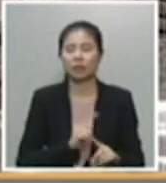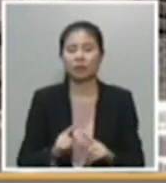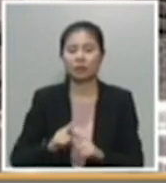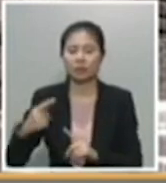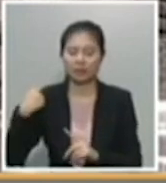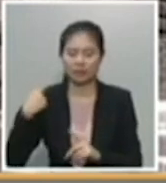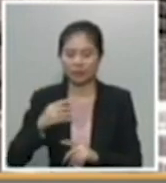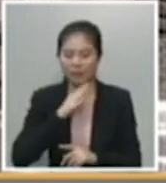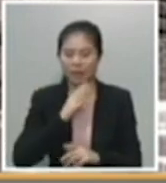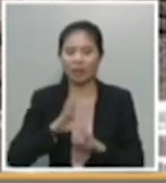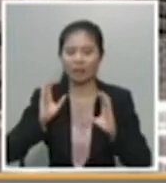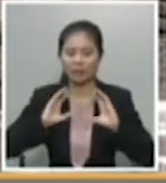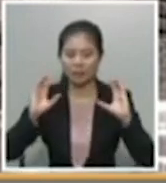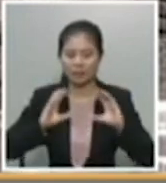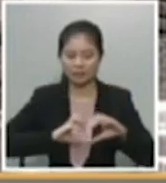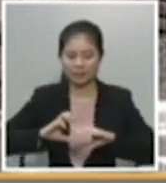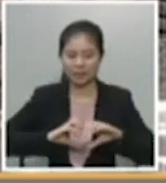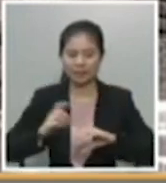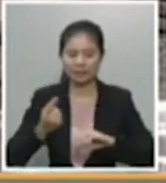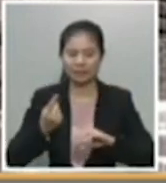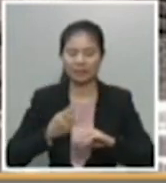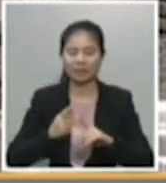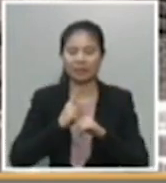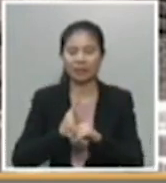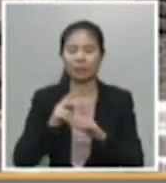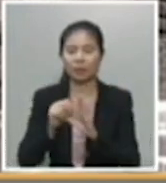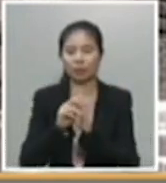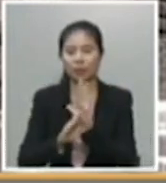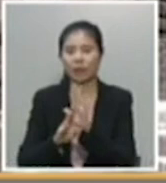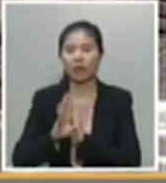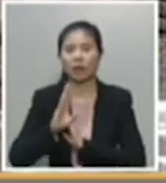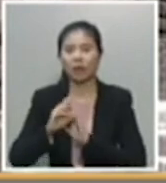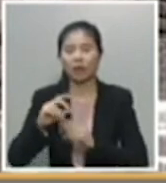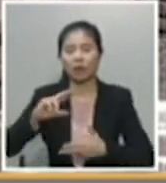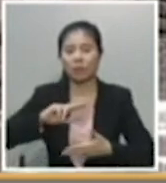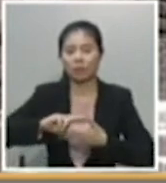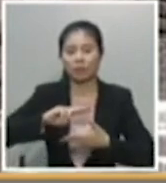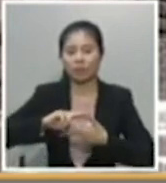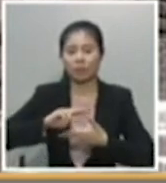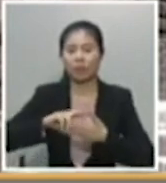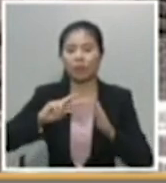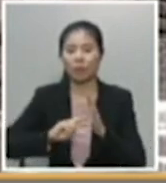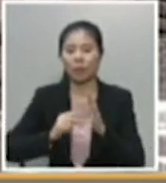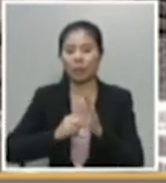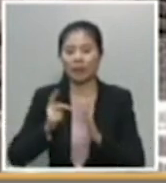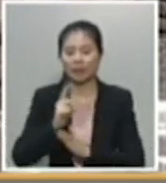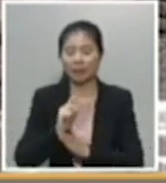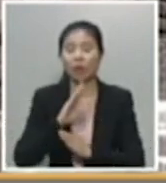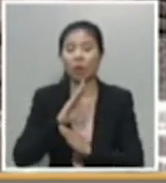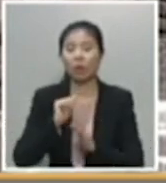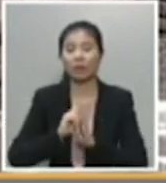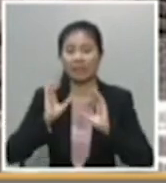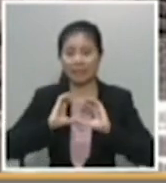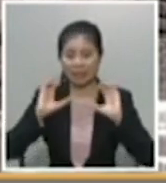ถ้าสมมติรัฐบาลดำเนินการจริงตามที่อย่างน้อยนโยบายพลังประชารัฐได้เสนอไว้นะครับนั่นหมายถึงรายได้ของรัฐบาลทางภ